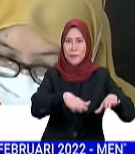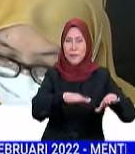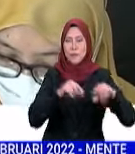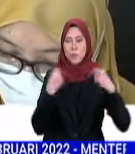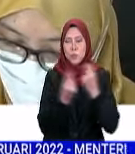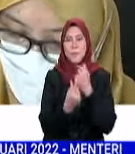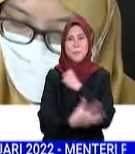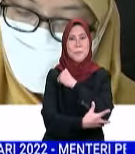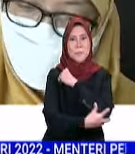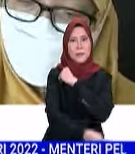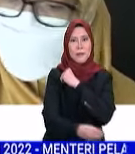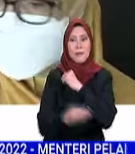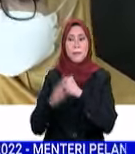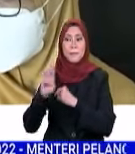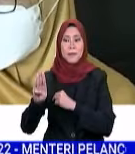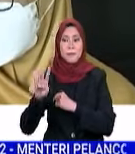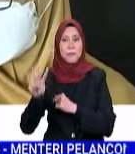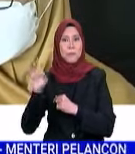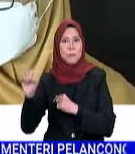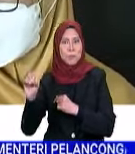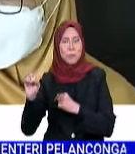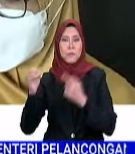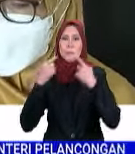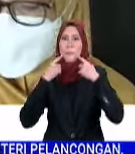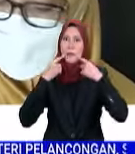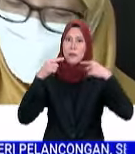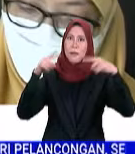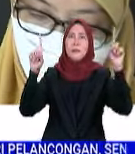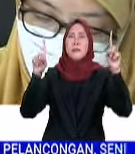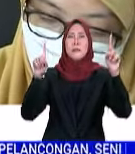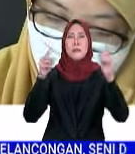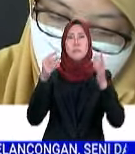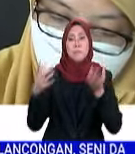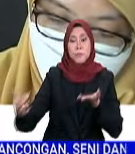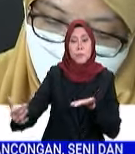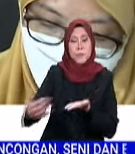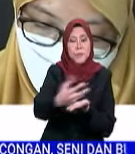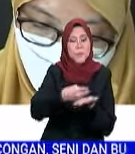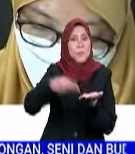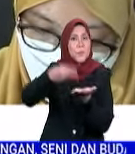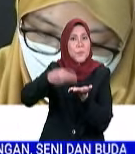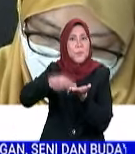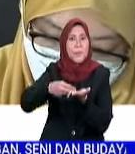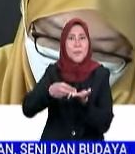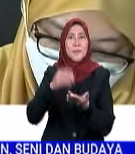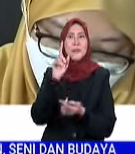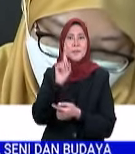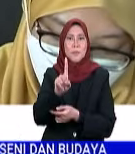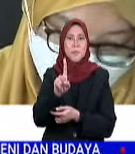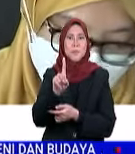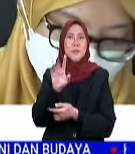golongan asnaf dan B40 berjaya menjana hasil pendapatan sebanyak